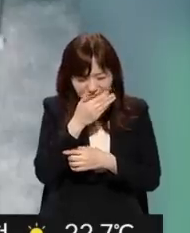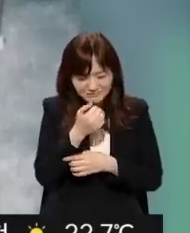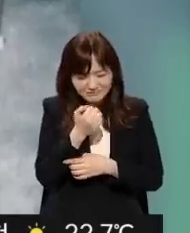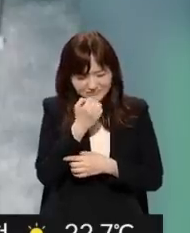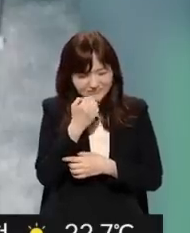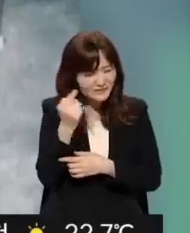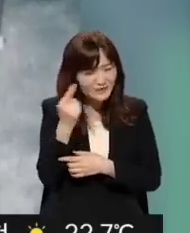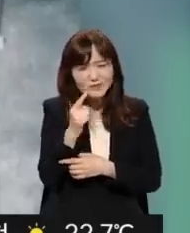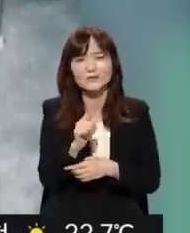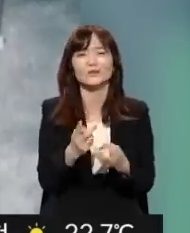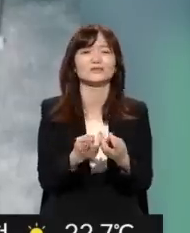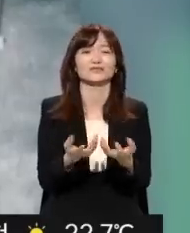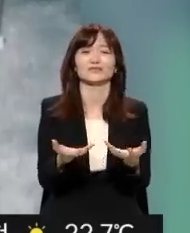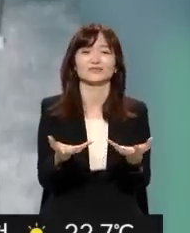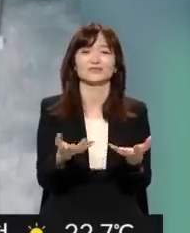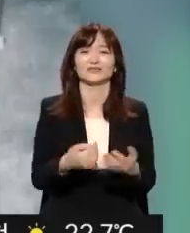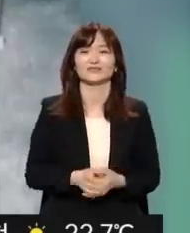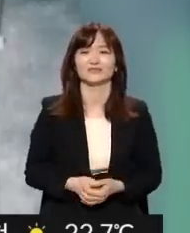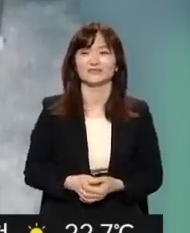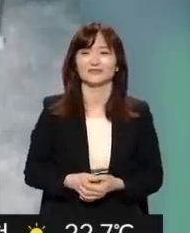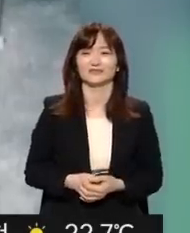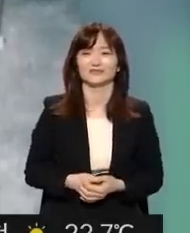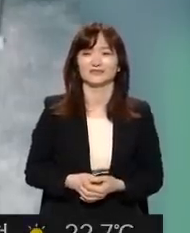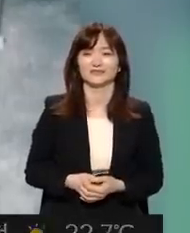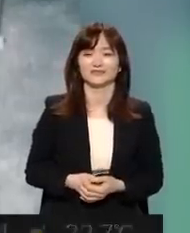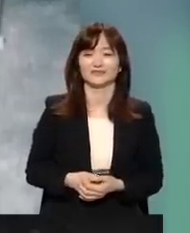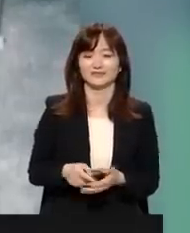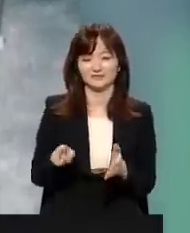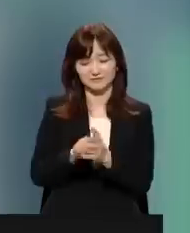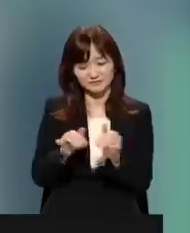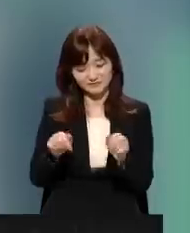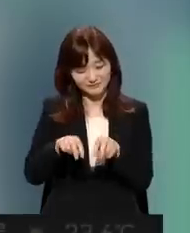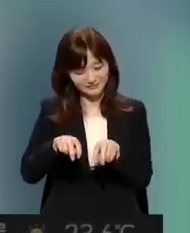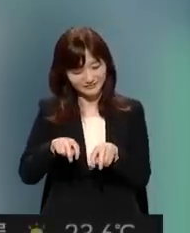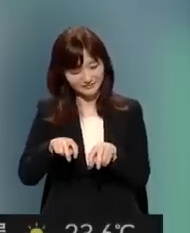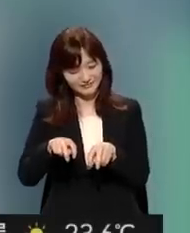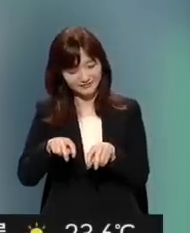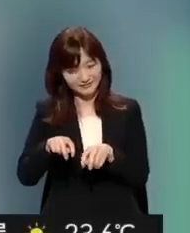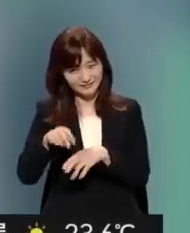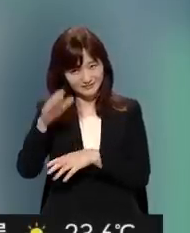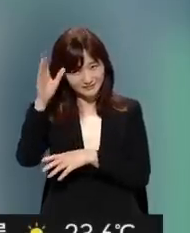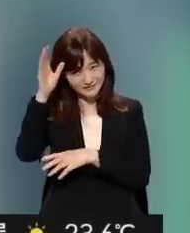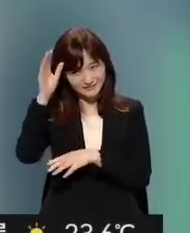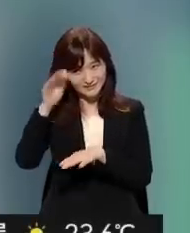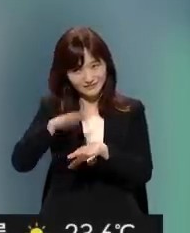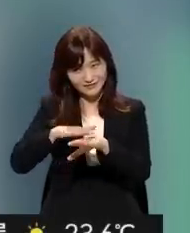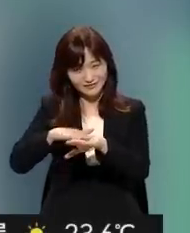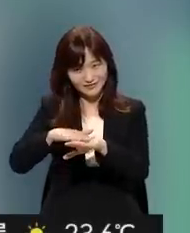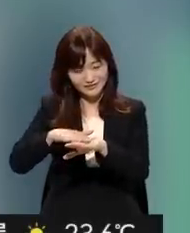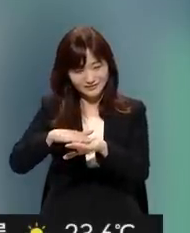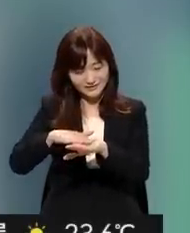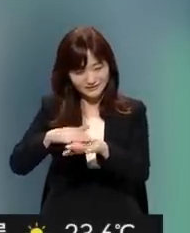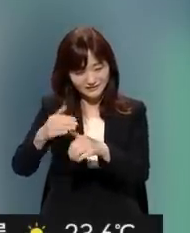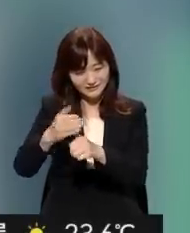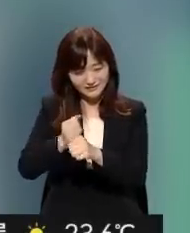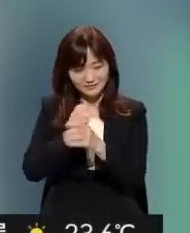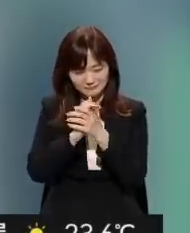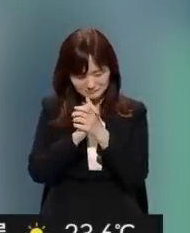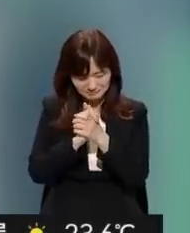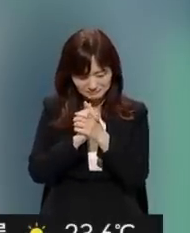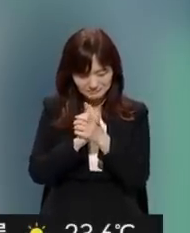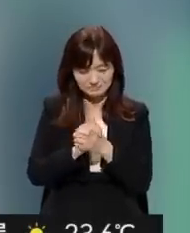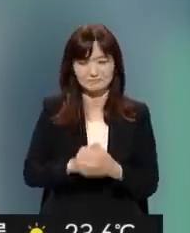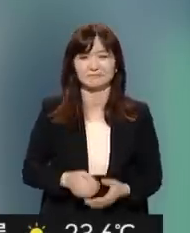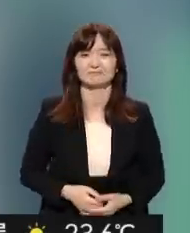수가 없습니다. 앞에서 불공을 드리는 신자들 개머리를 붙잡고 힘들게 기도를 이어갑니다.